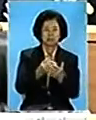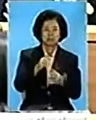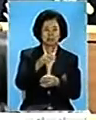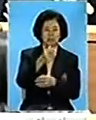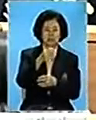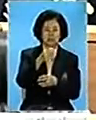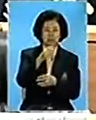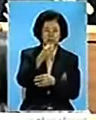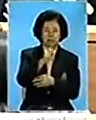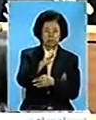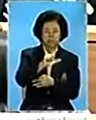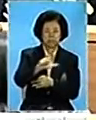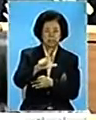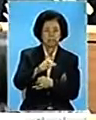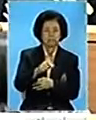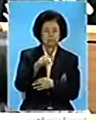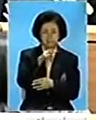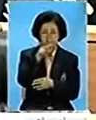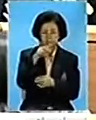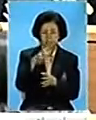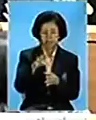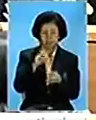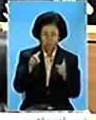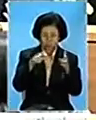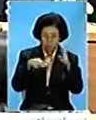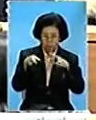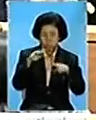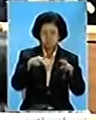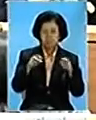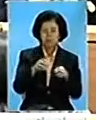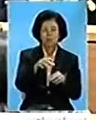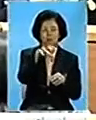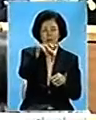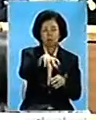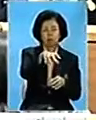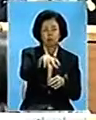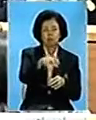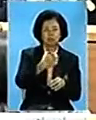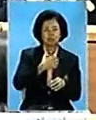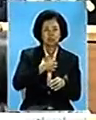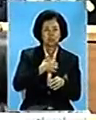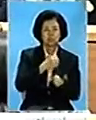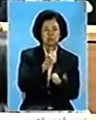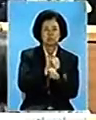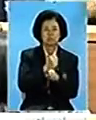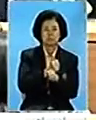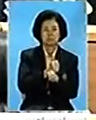ดูแค่นี้ผมก็ว่าท่านนี่ก็คงต้องเอาไปพิจารณาแล้วครับเพราะว่าองค์กรของท่านต้องการทำพิบ